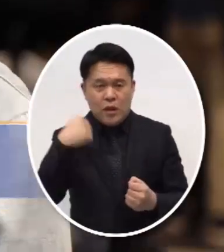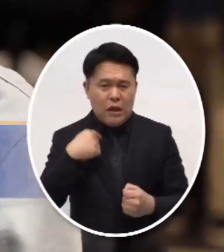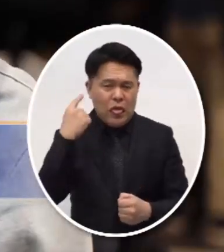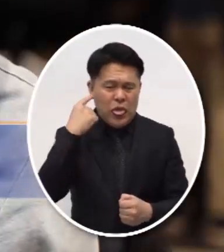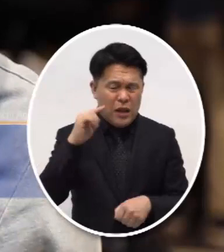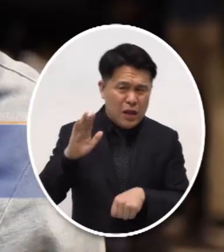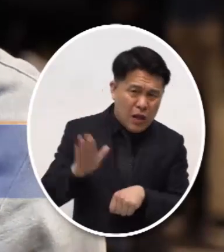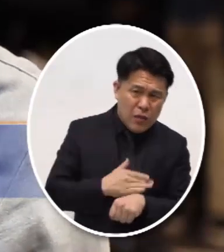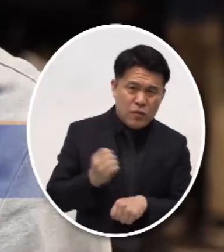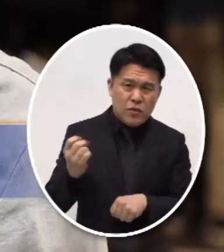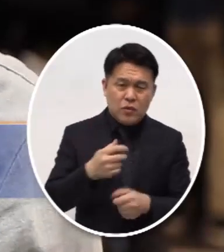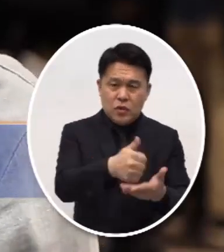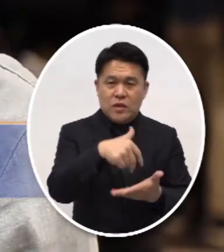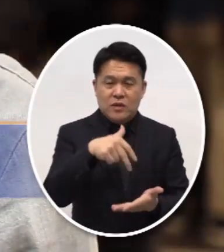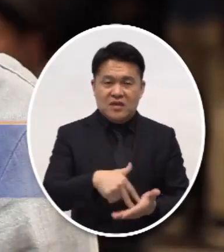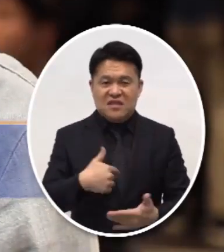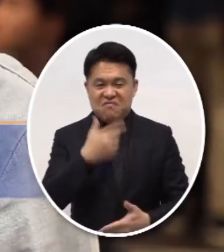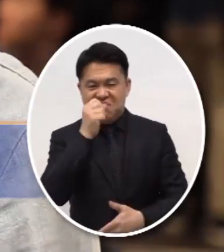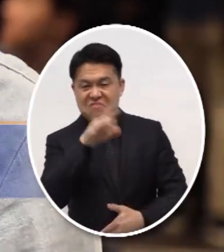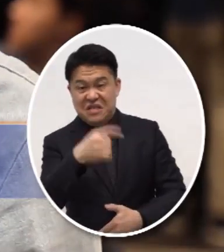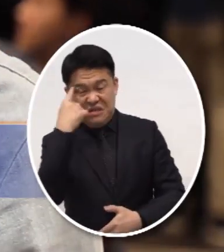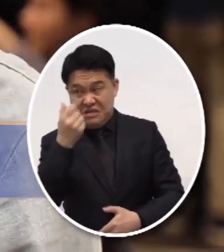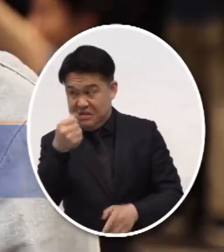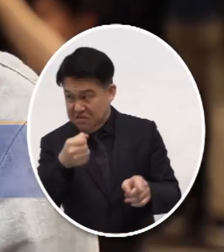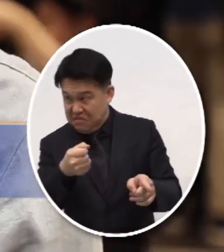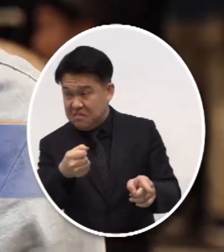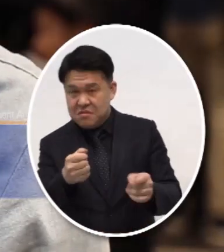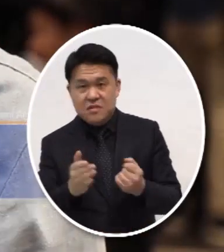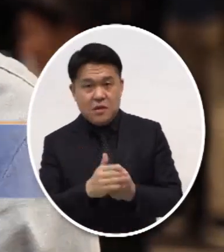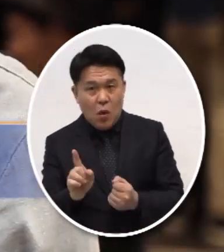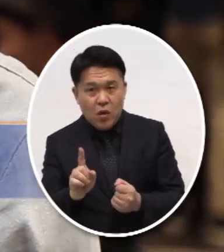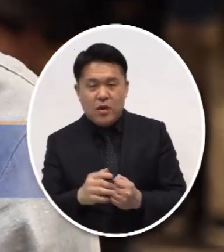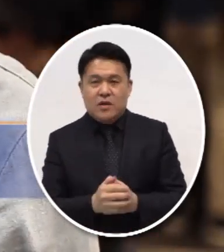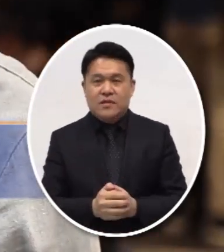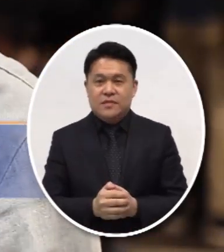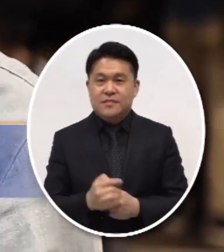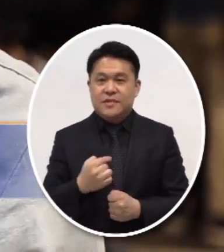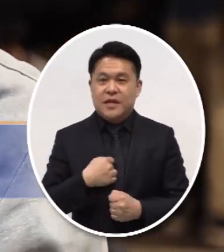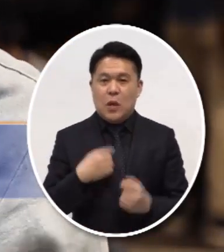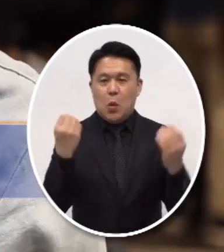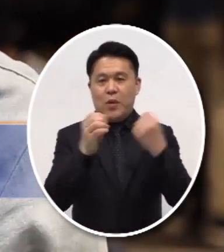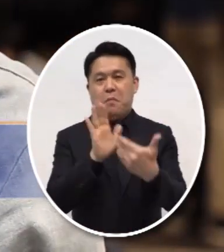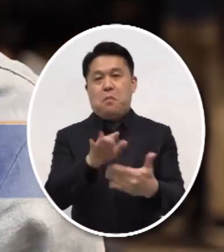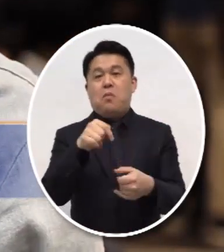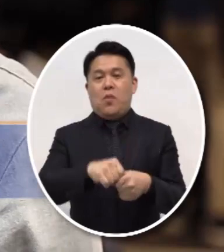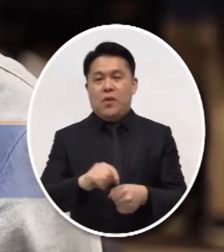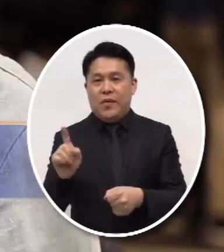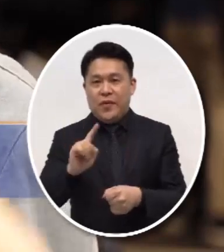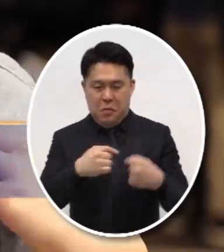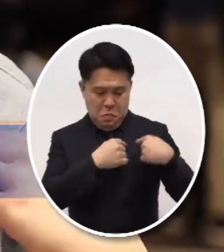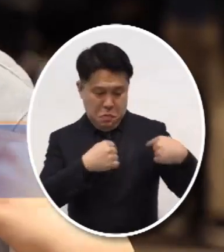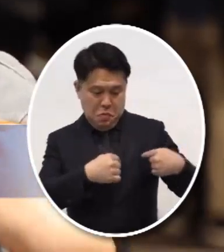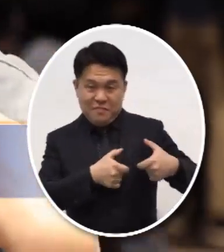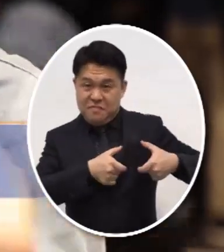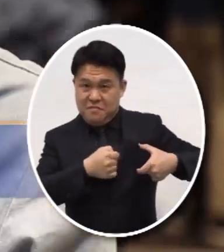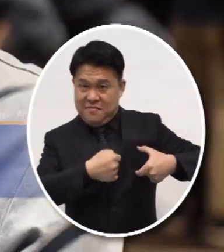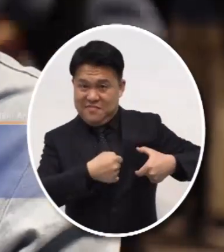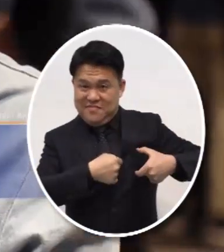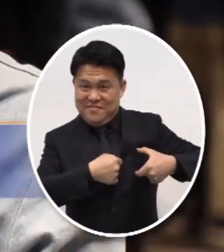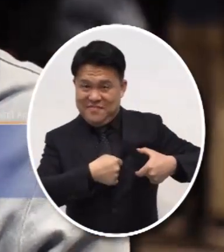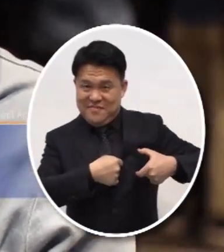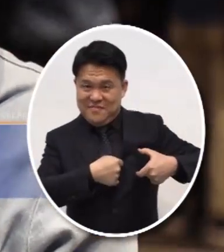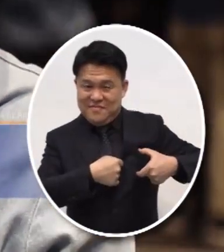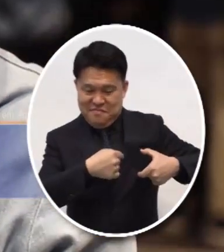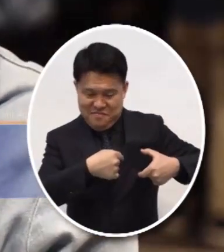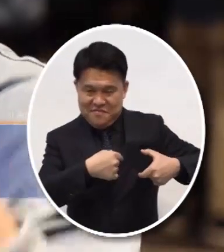하면 손님들 입장에서는 제가 무시를 했다고 느껴지실 수도 있잖아요. 그런 오해를 방지하기 위해서